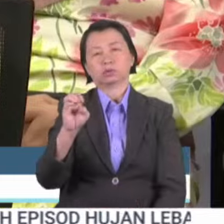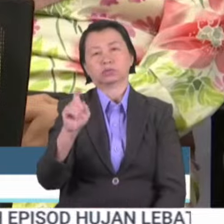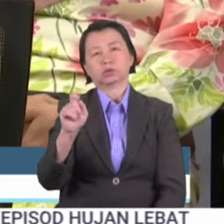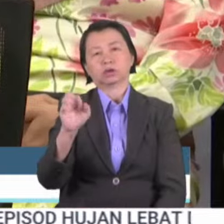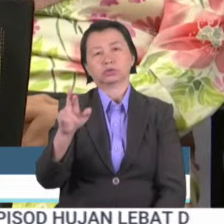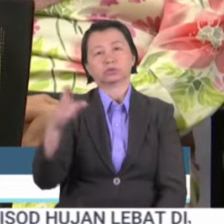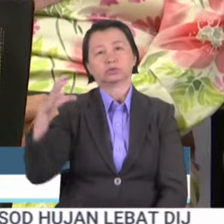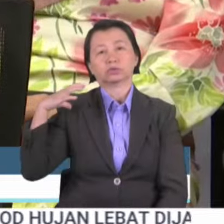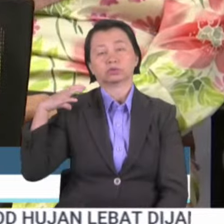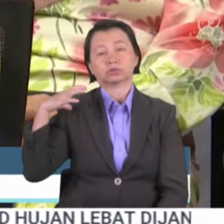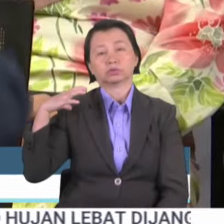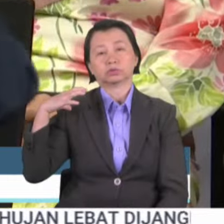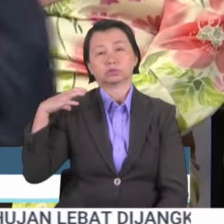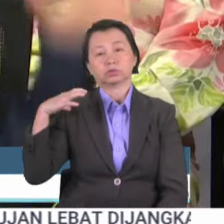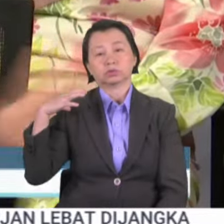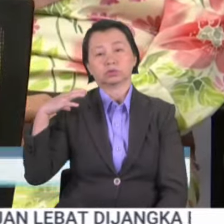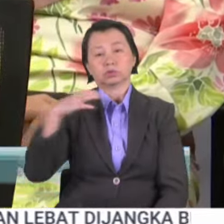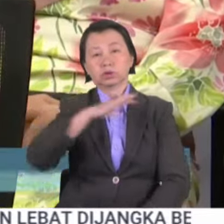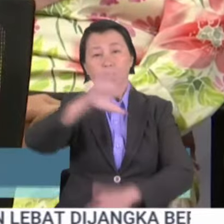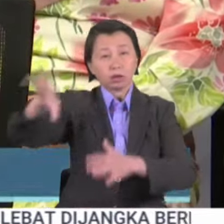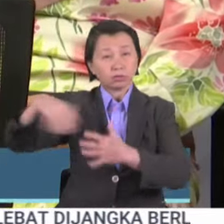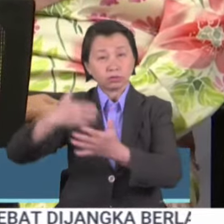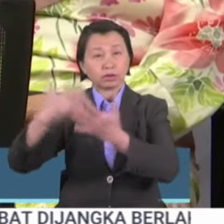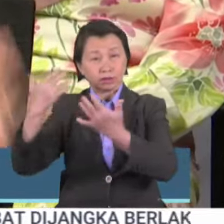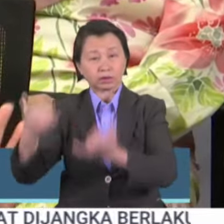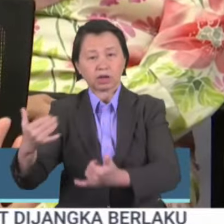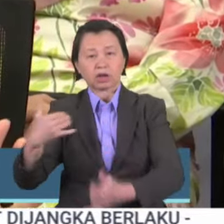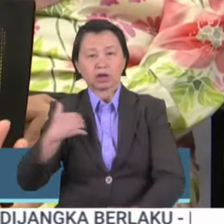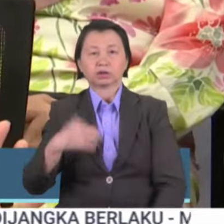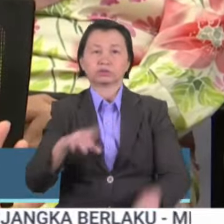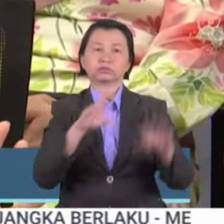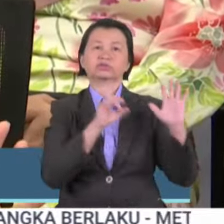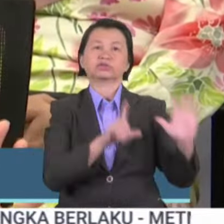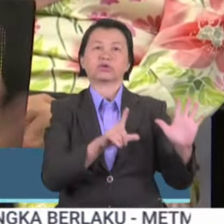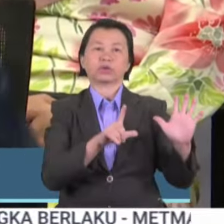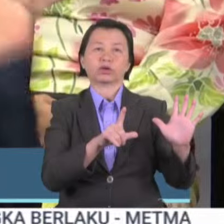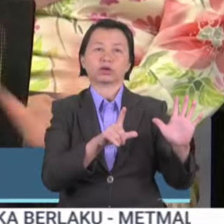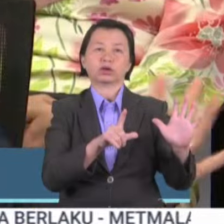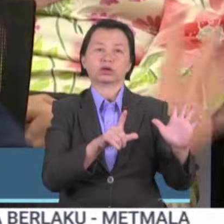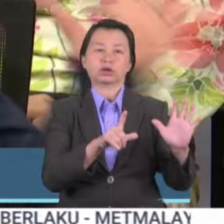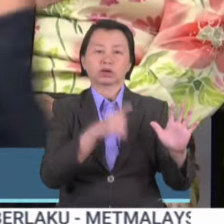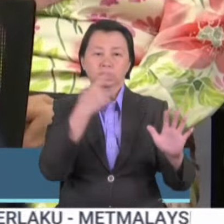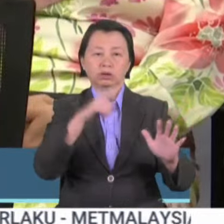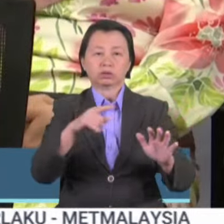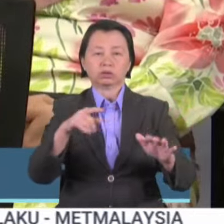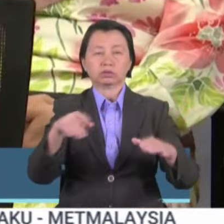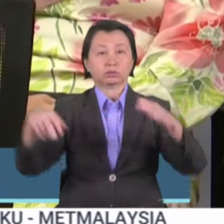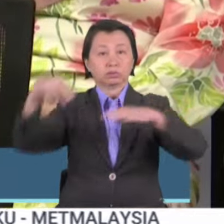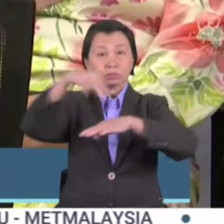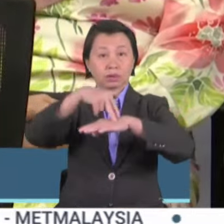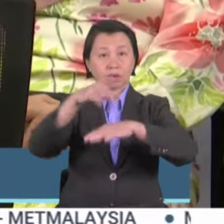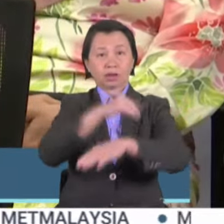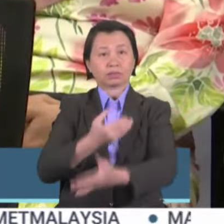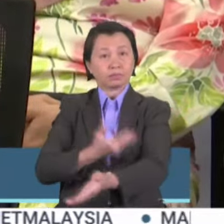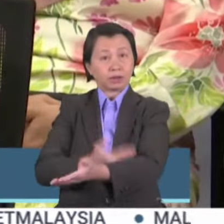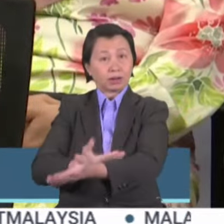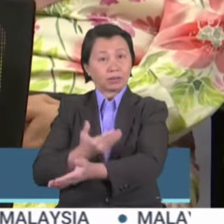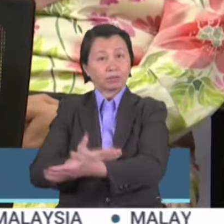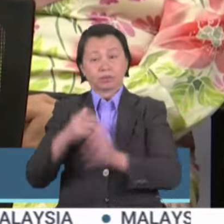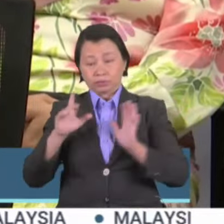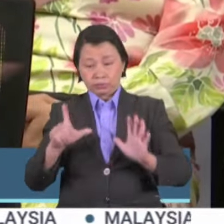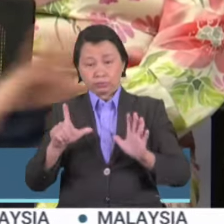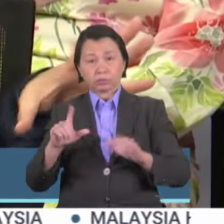Okay? The total we have now, we only have 7 for podium and pelapis. That means we